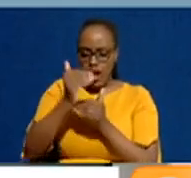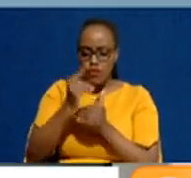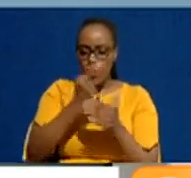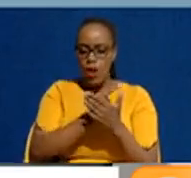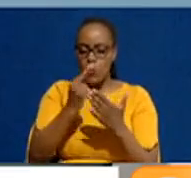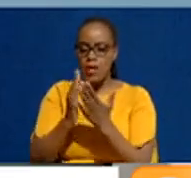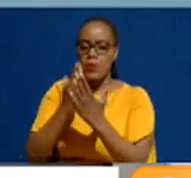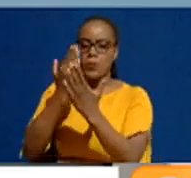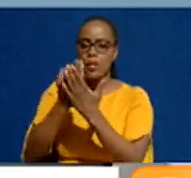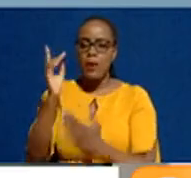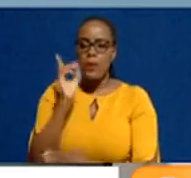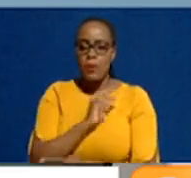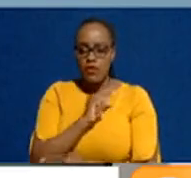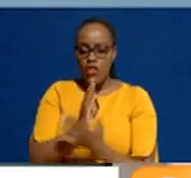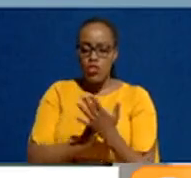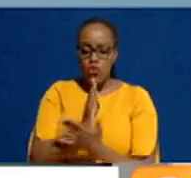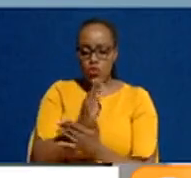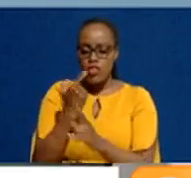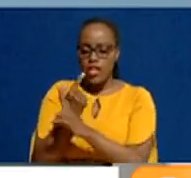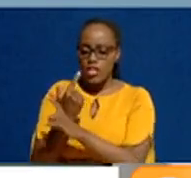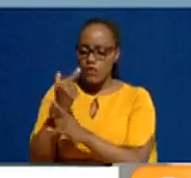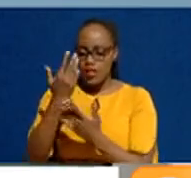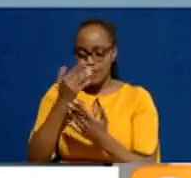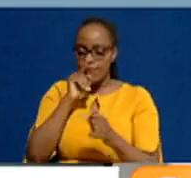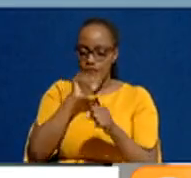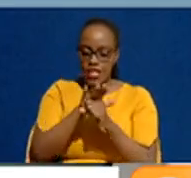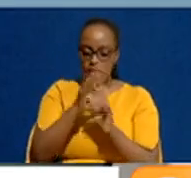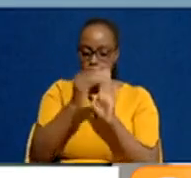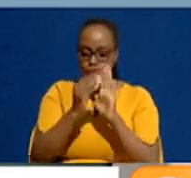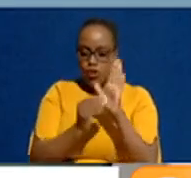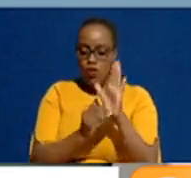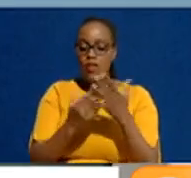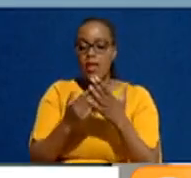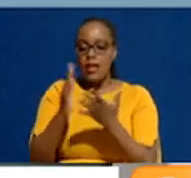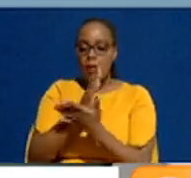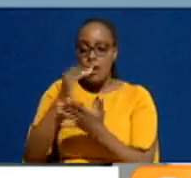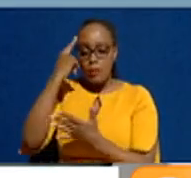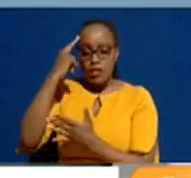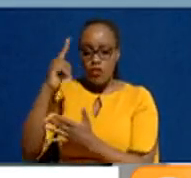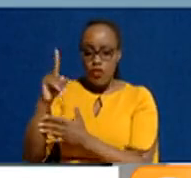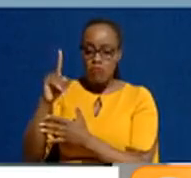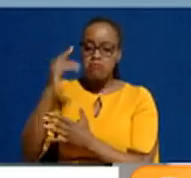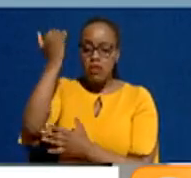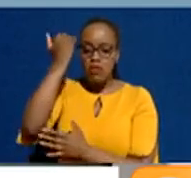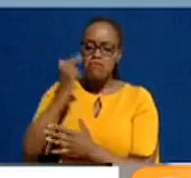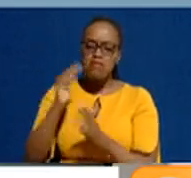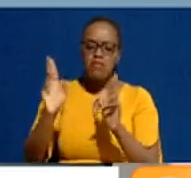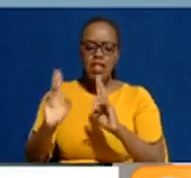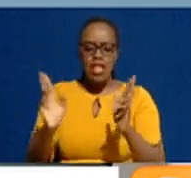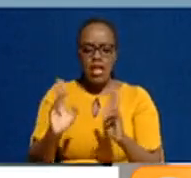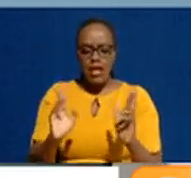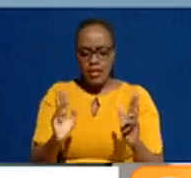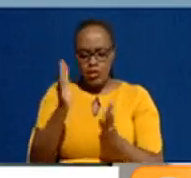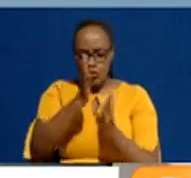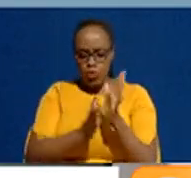la kuwasilishwa kwa viapomiliki vya kesi. Idara ya mahakama ikisema kila kitu kitayari kwa kikao cha